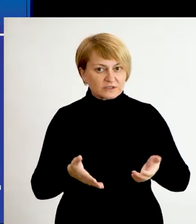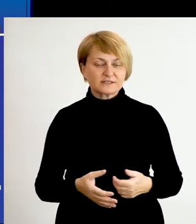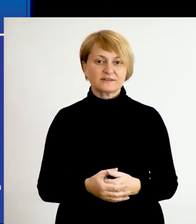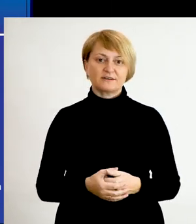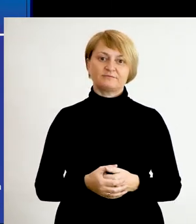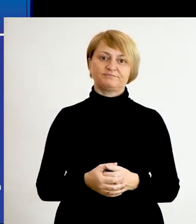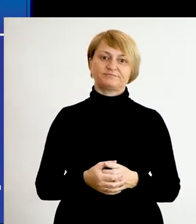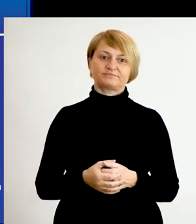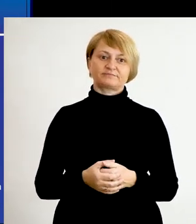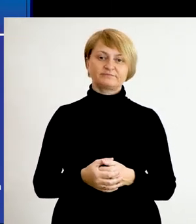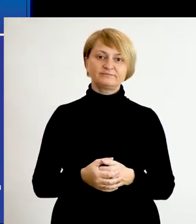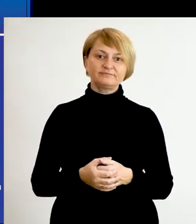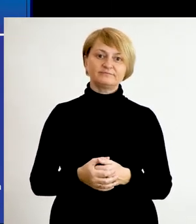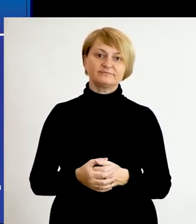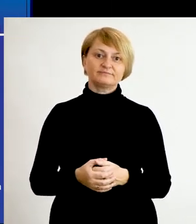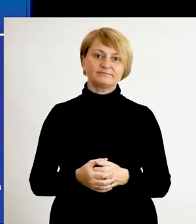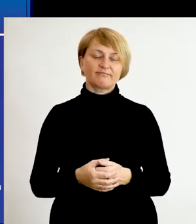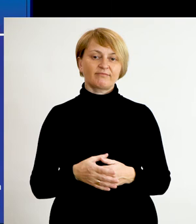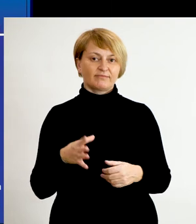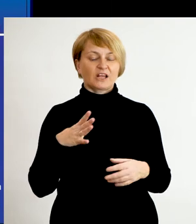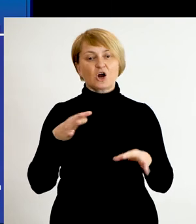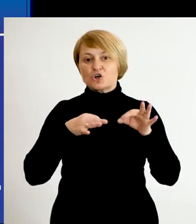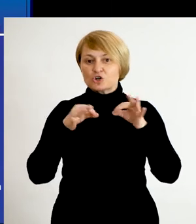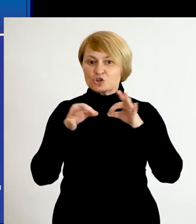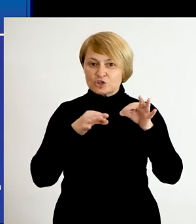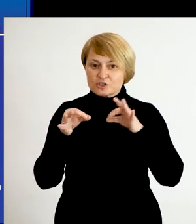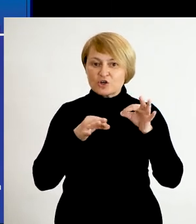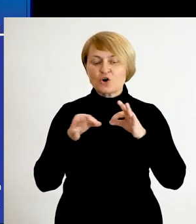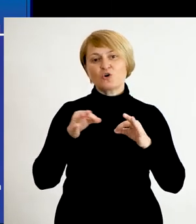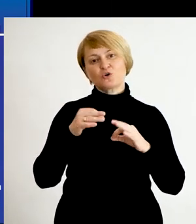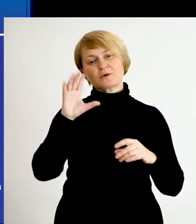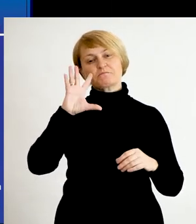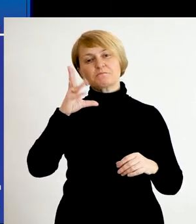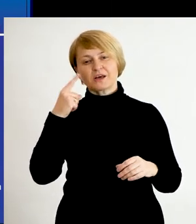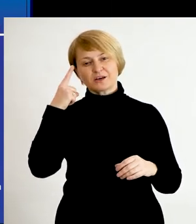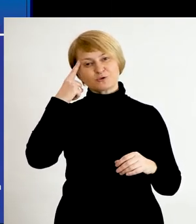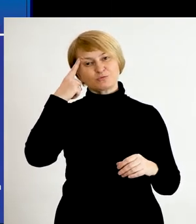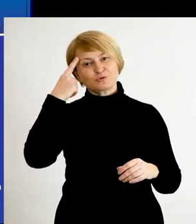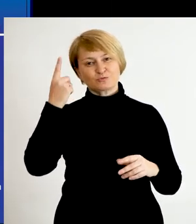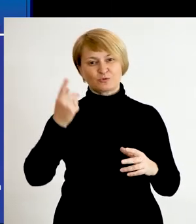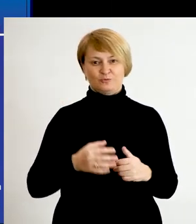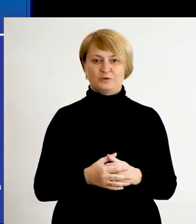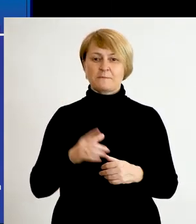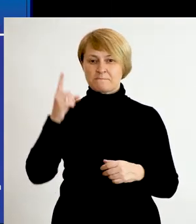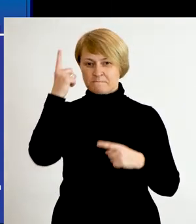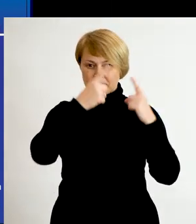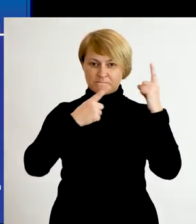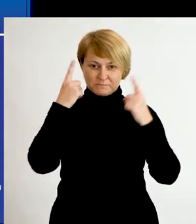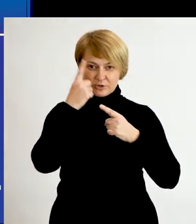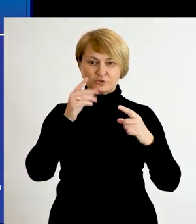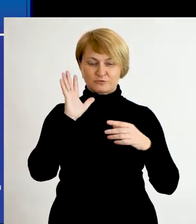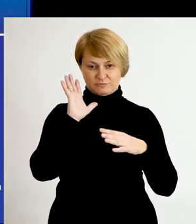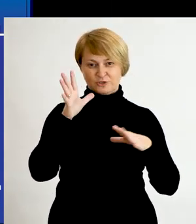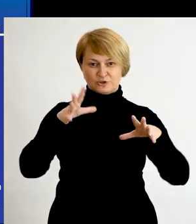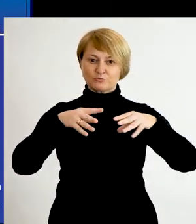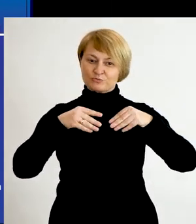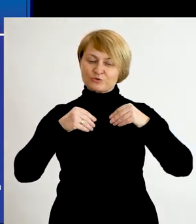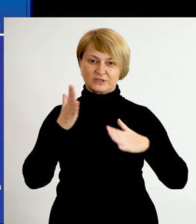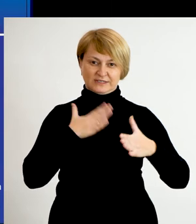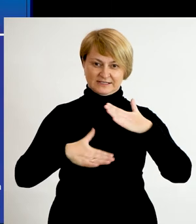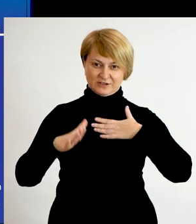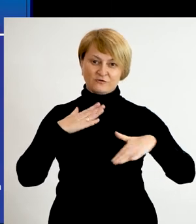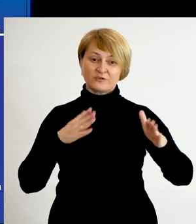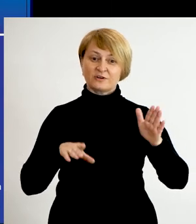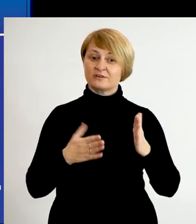takiej ulicy, żeby również tą historię piękną przypominać. Myślę, że będzie przyjęta przez mieszkańców